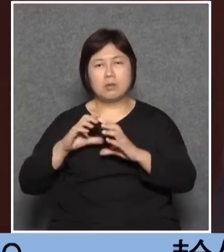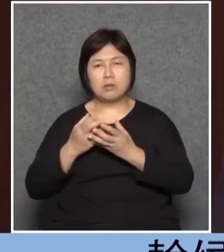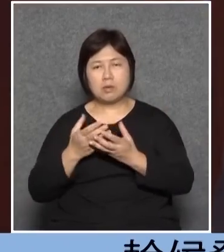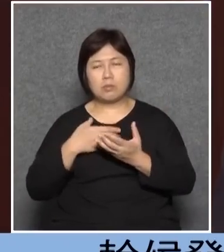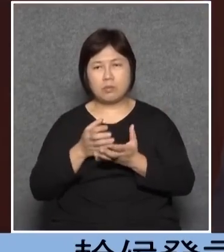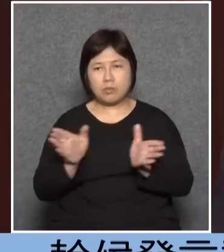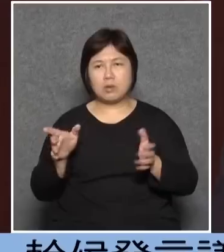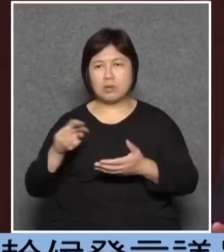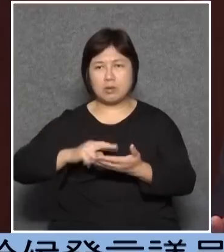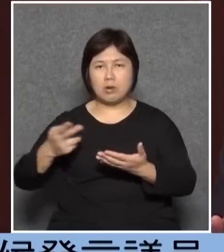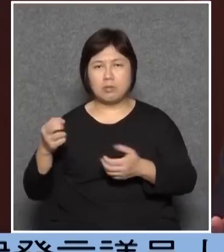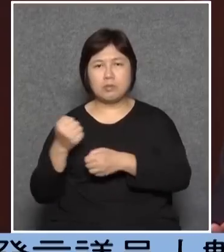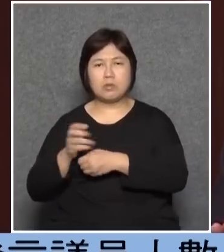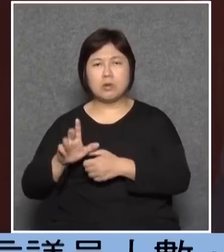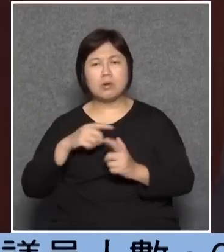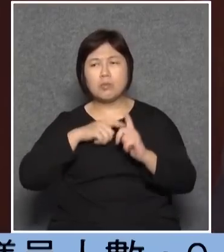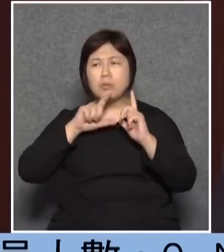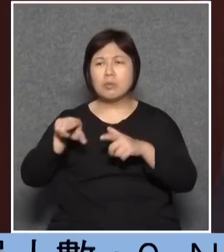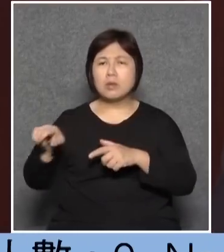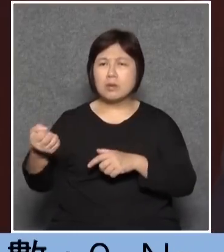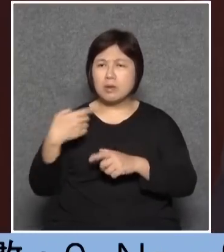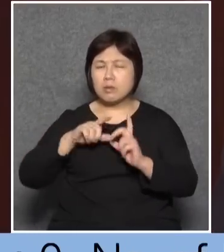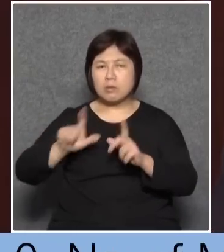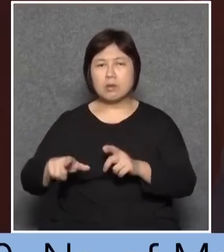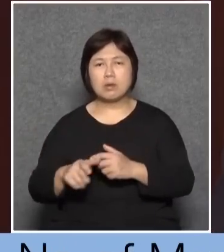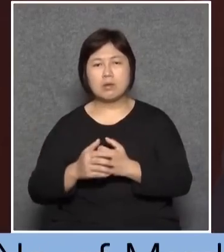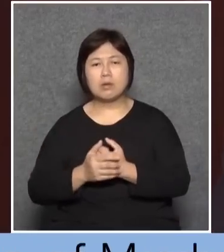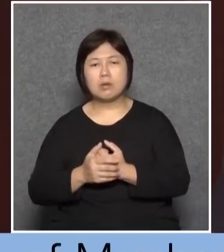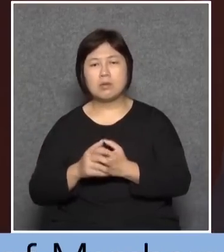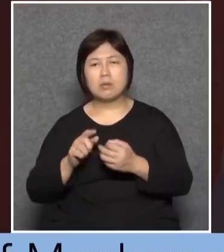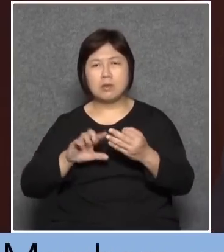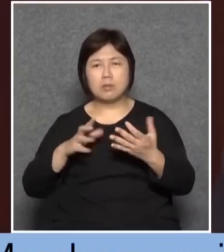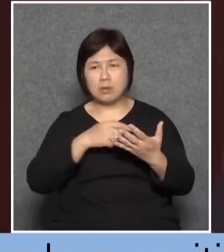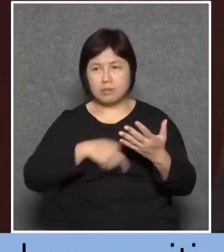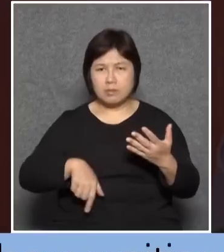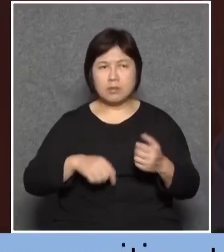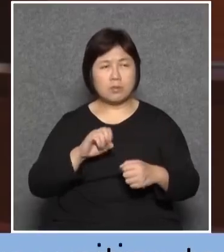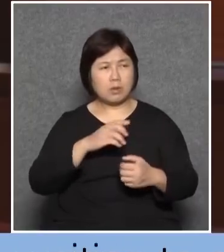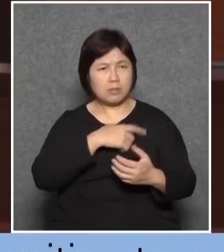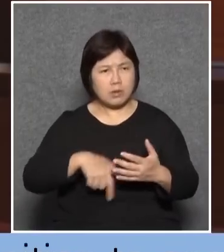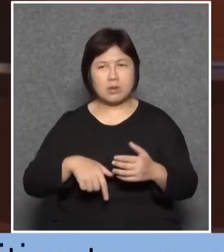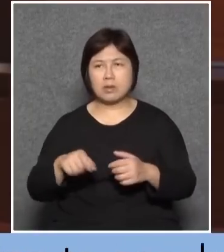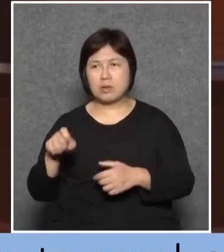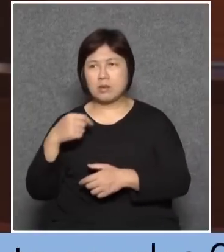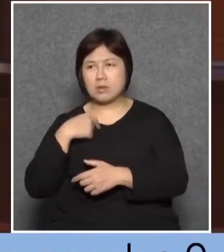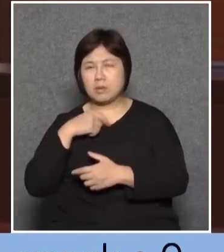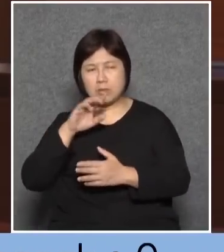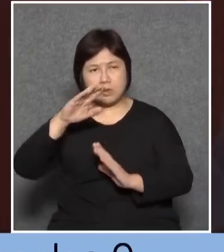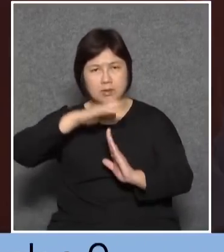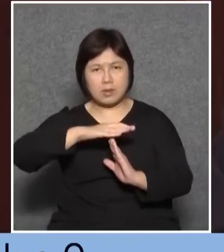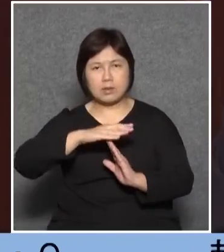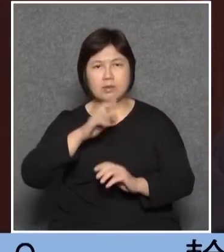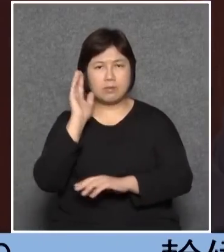你都唔做，咁我回應佢頭先個講法啫。 黃毓民，係咪？黃毓民， 即係佢一嚟又要抽啲。 黃毓民議員，請你暫停發